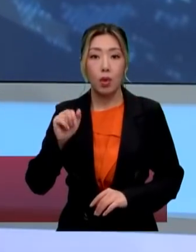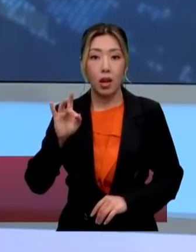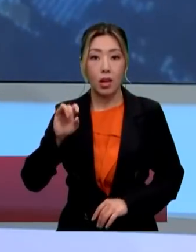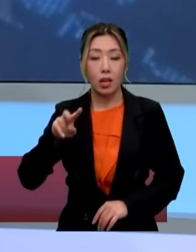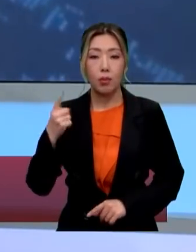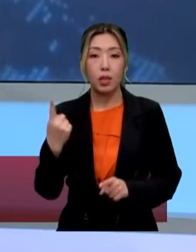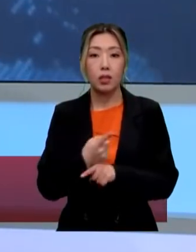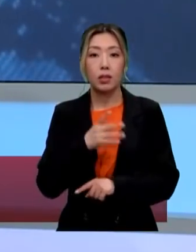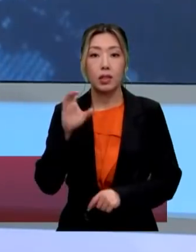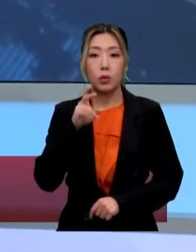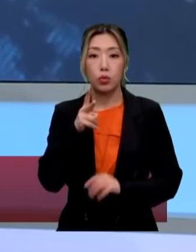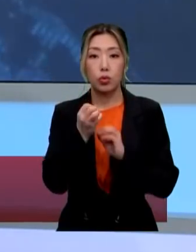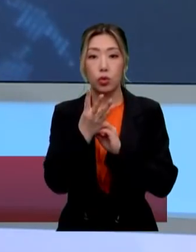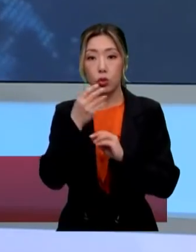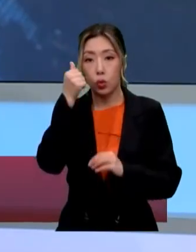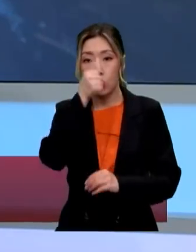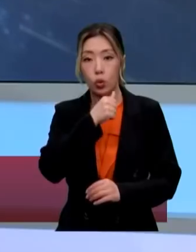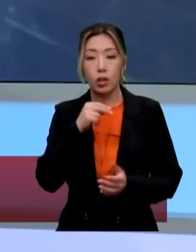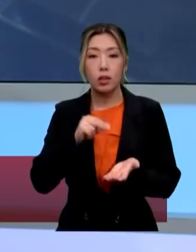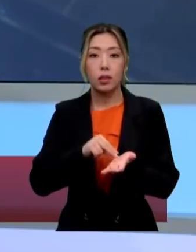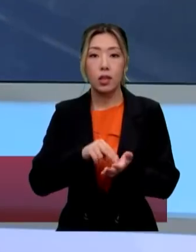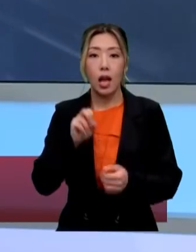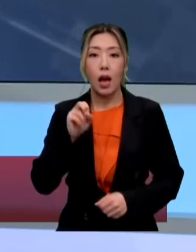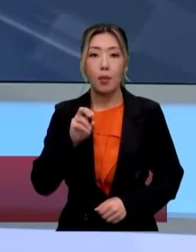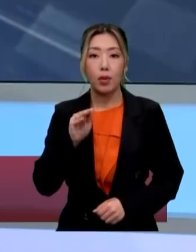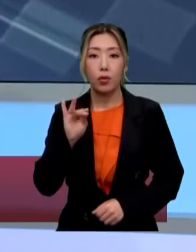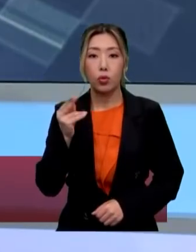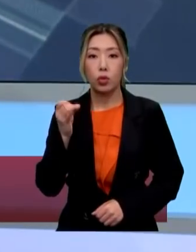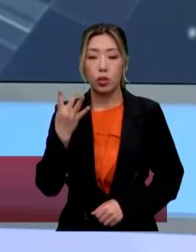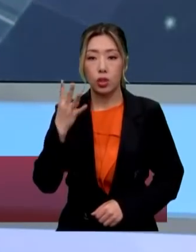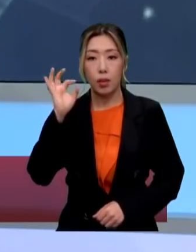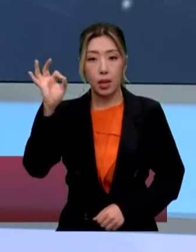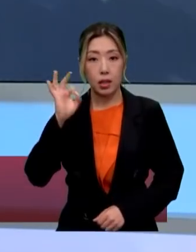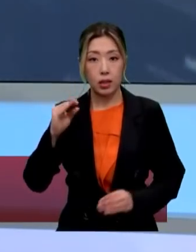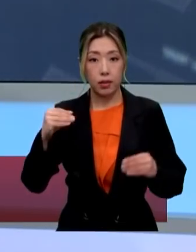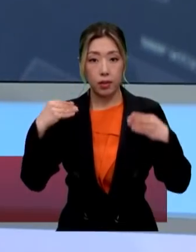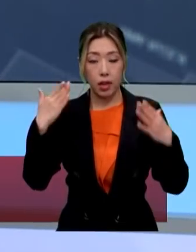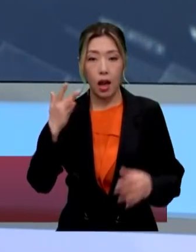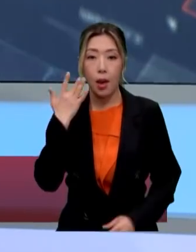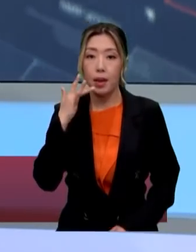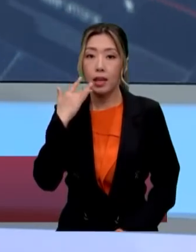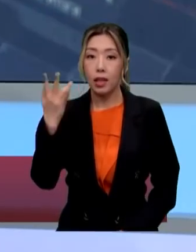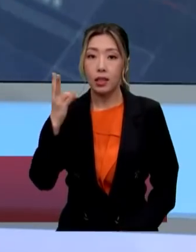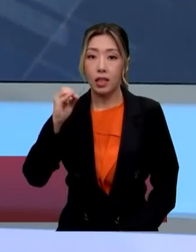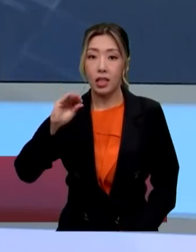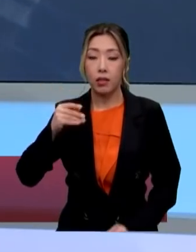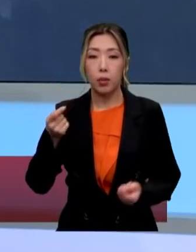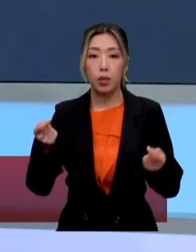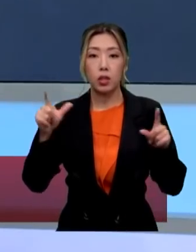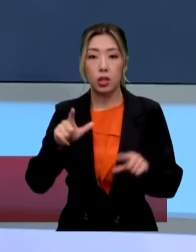сентября 2014-го. Стоимость апрельского фьючерса выросла более чем на 4%. Американская нефть WTI подорожала